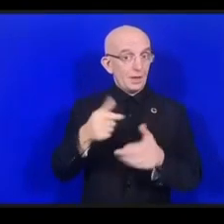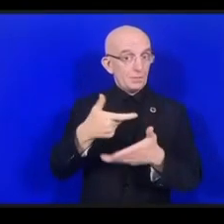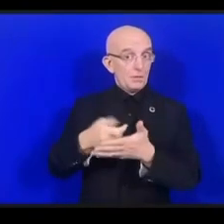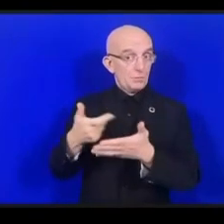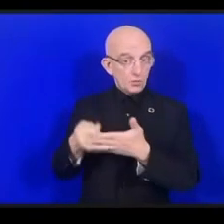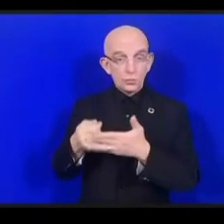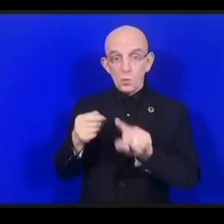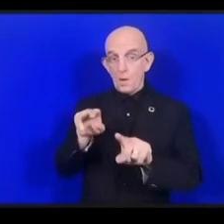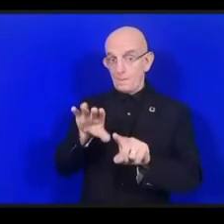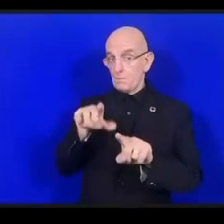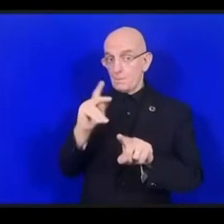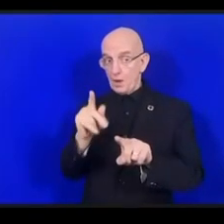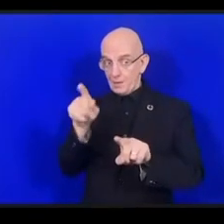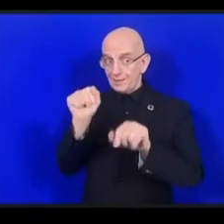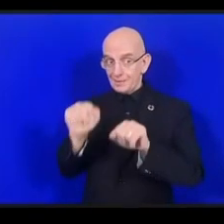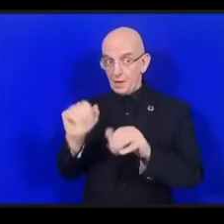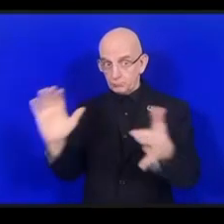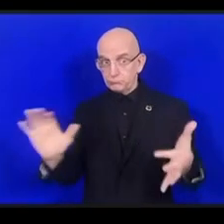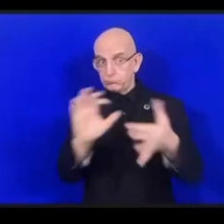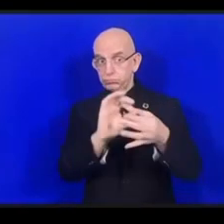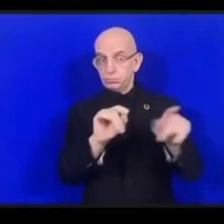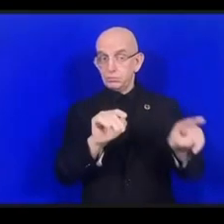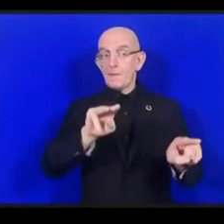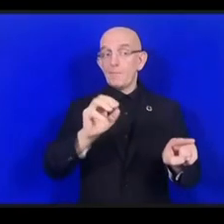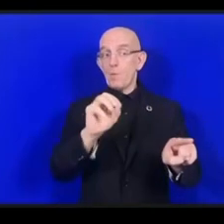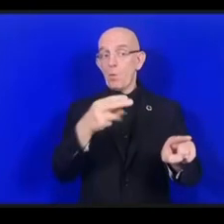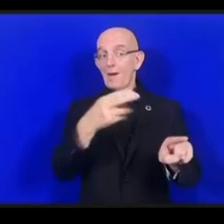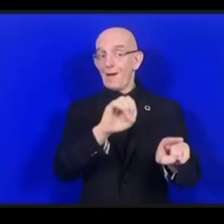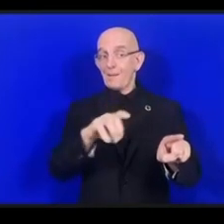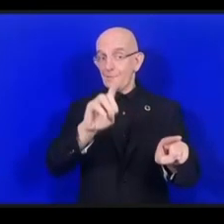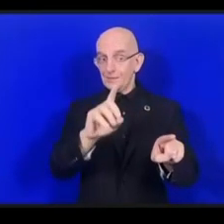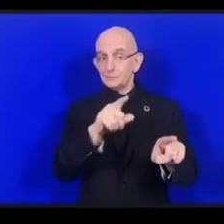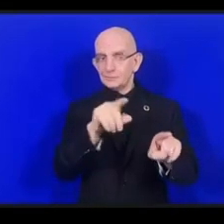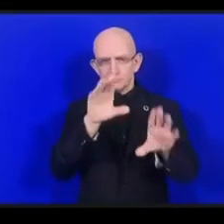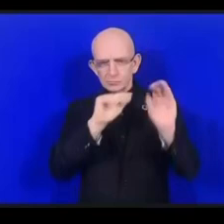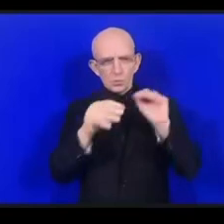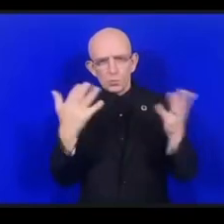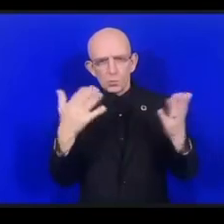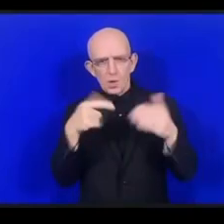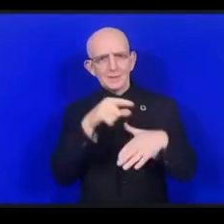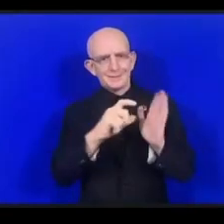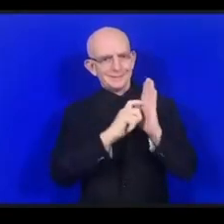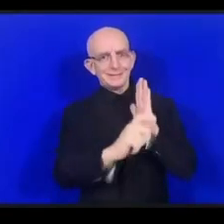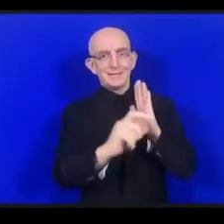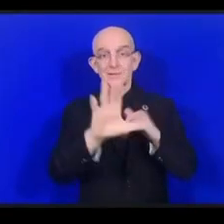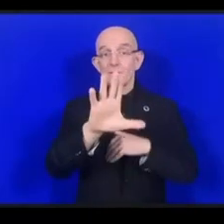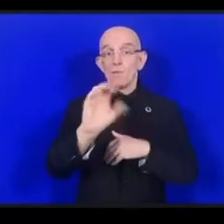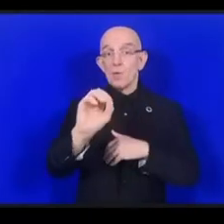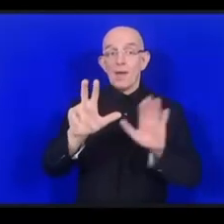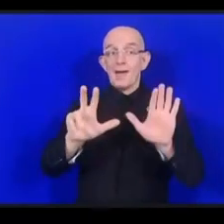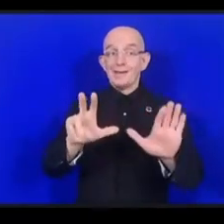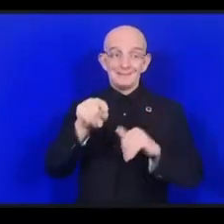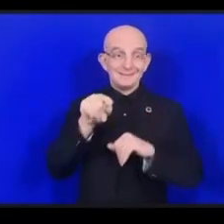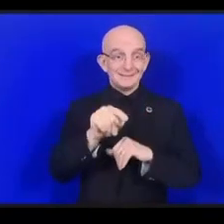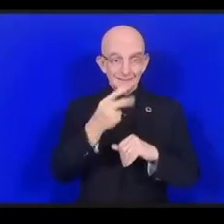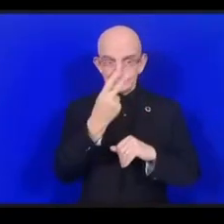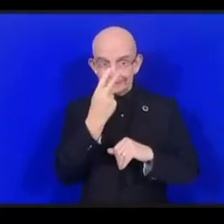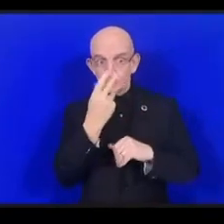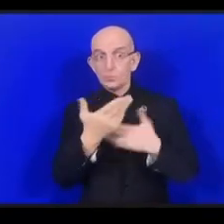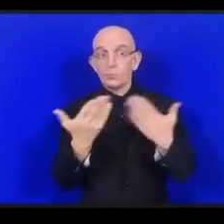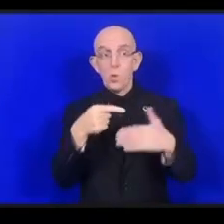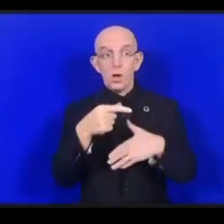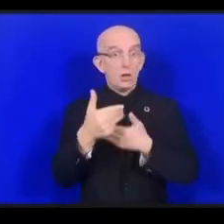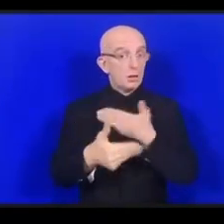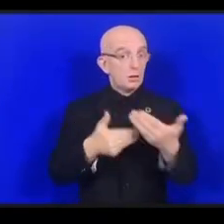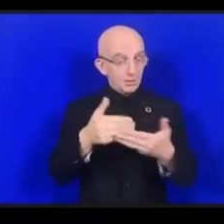再讲讲这个508，它的这个做法如何可以用于安全标准和采购？我